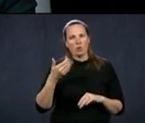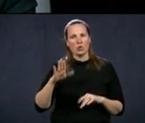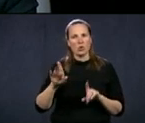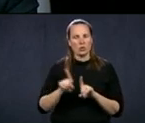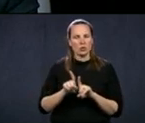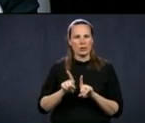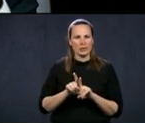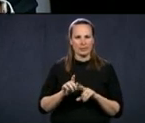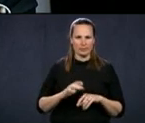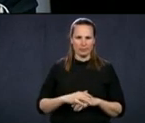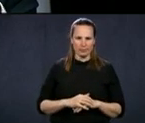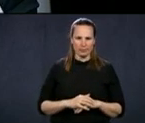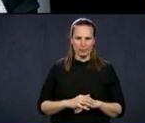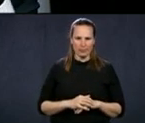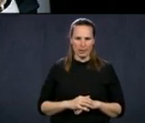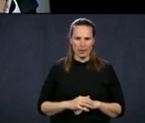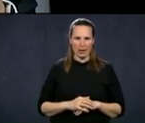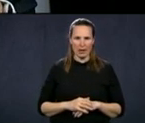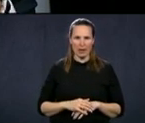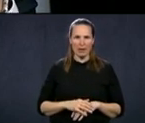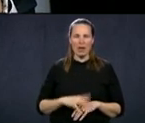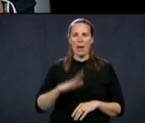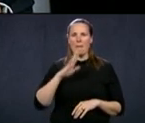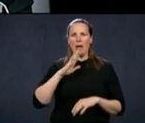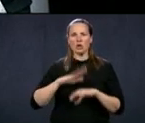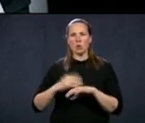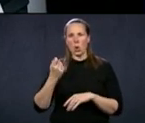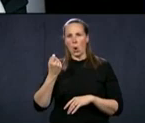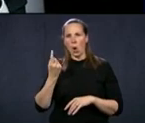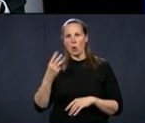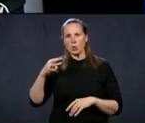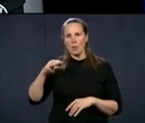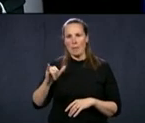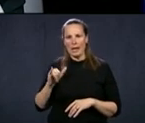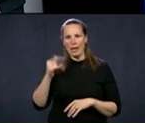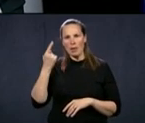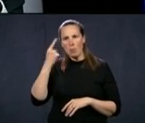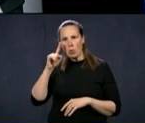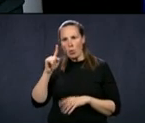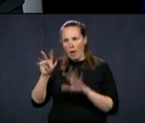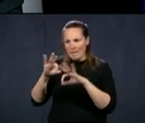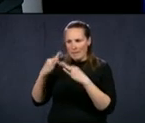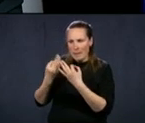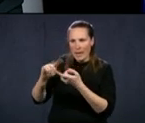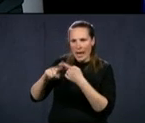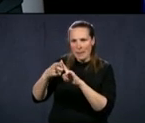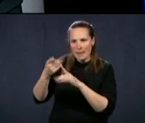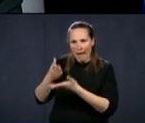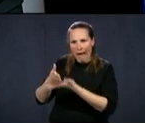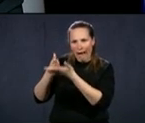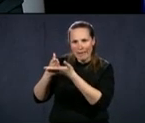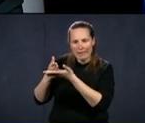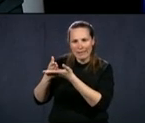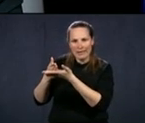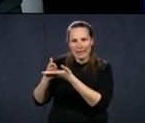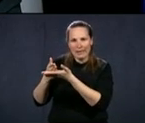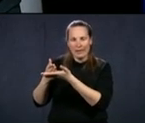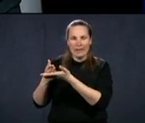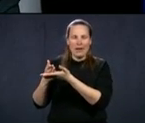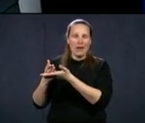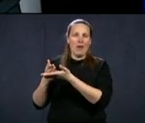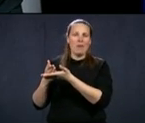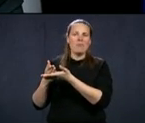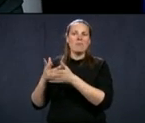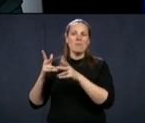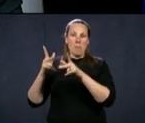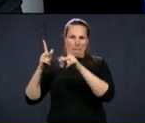qui ont été dites sur le départ au 11 mai pour les proches aidants, etc., qui était tout simplement pour que les gens puissent s'ajuster au niveau du système, là, les gens